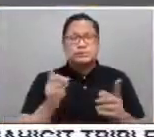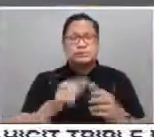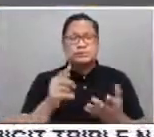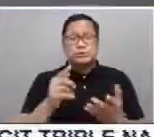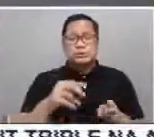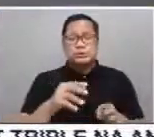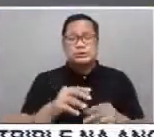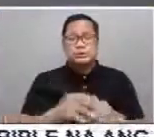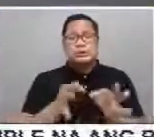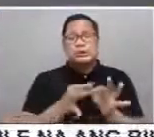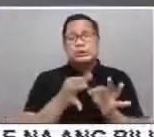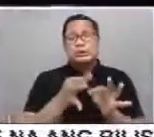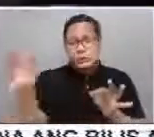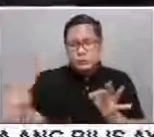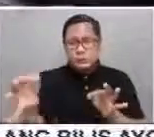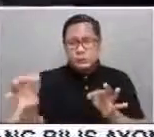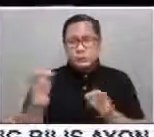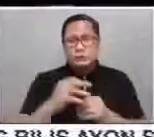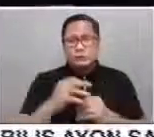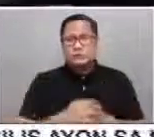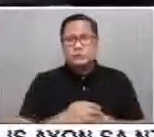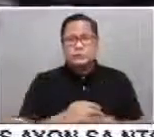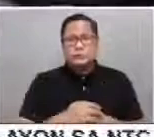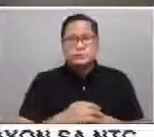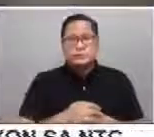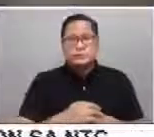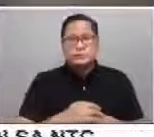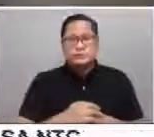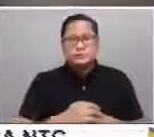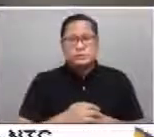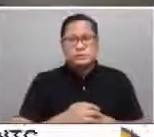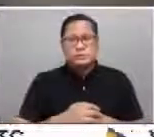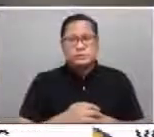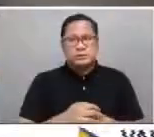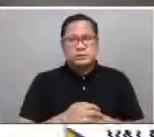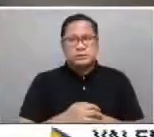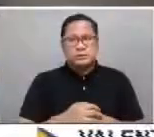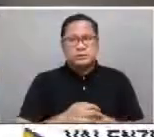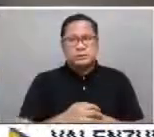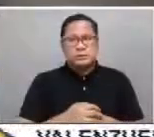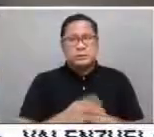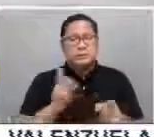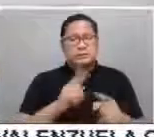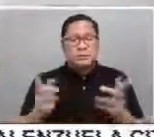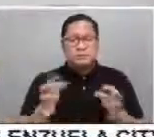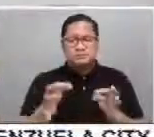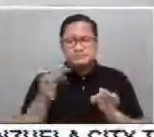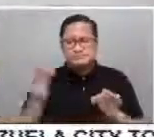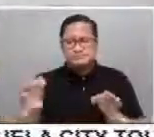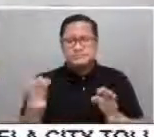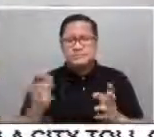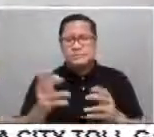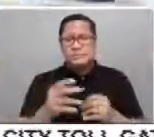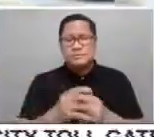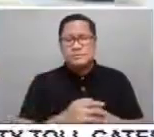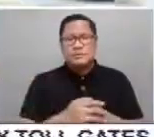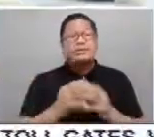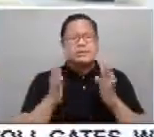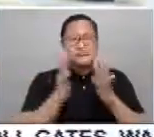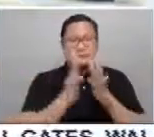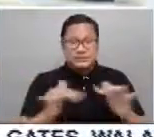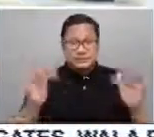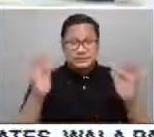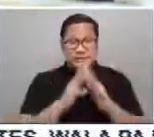makakuha ng COVID-19 vaccine, mariin namang tiniyak ni Pangulong Duterte na walang anomalya sa kanilang mga transaksyon.